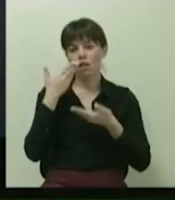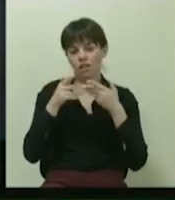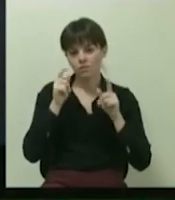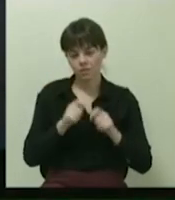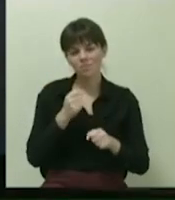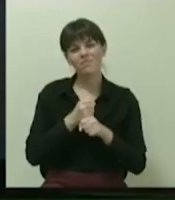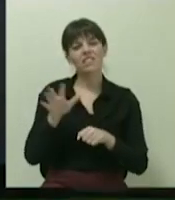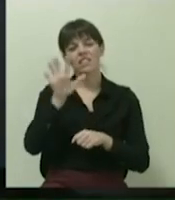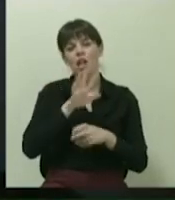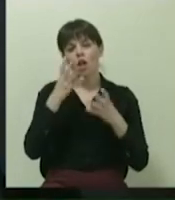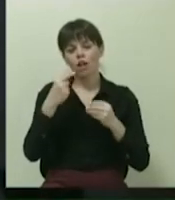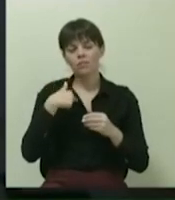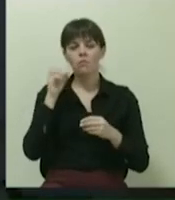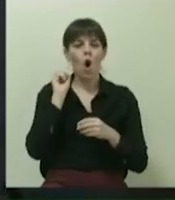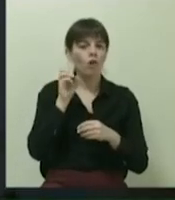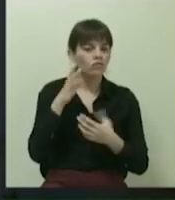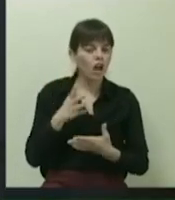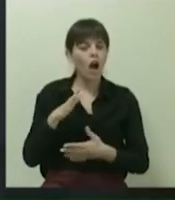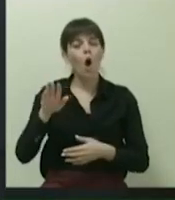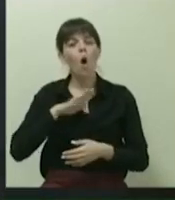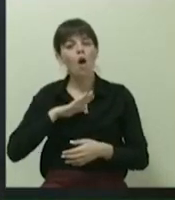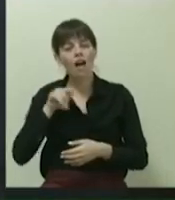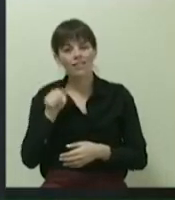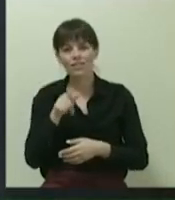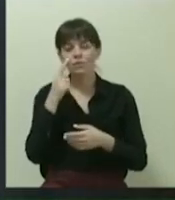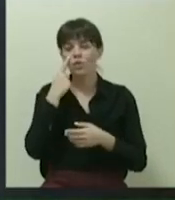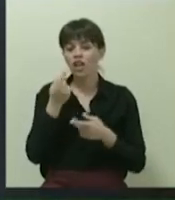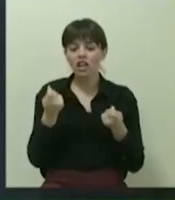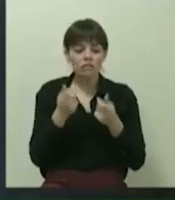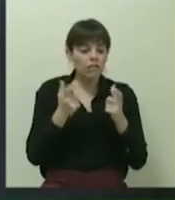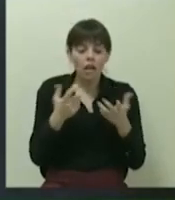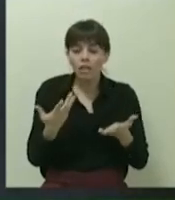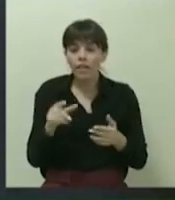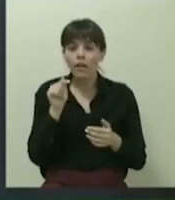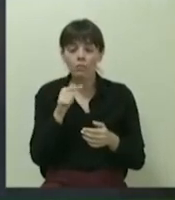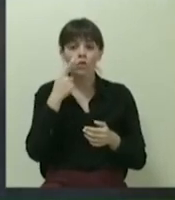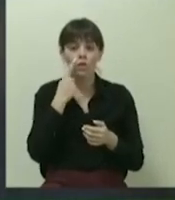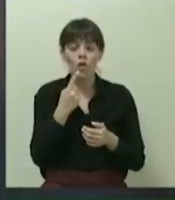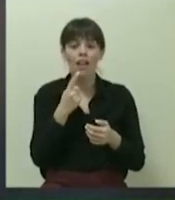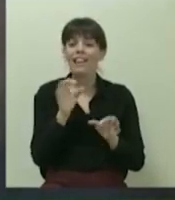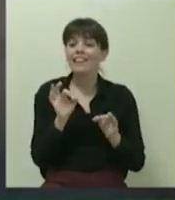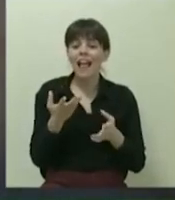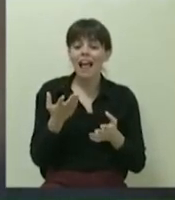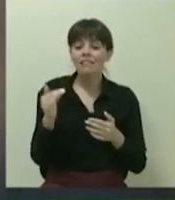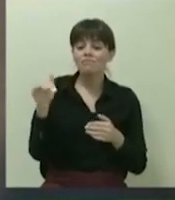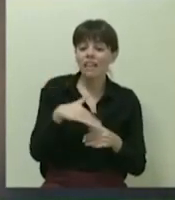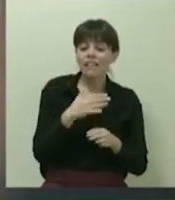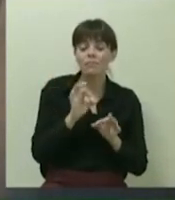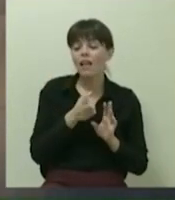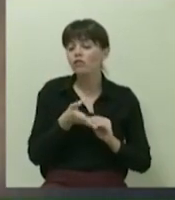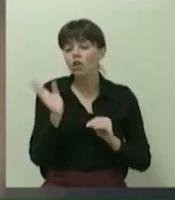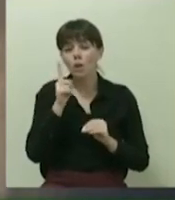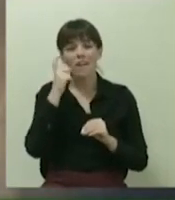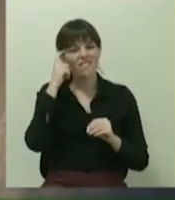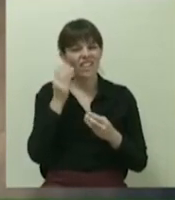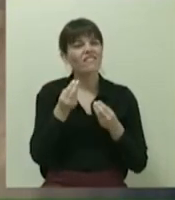olarak bizim hocalarımızın ve öğrencilerimizin bu işin neresinde olduğuna ya da bundan bir ne getirip ne götürdüğüne dair bir